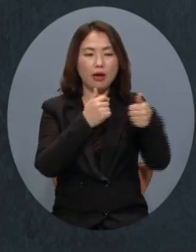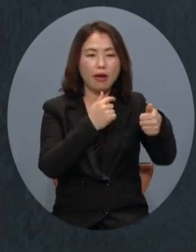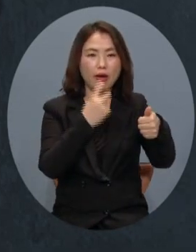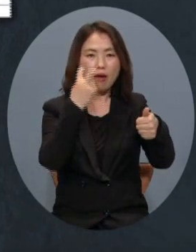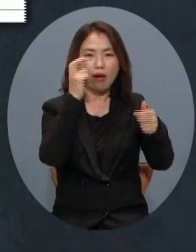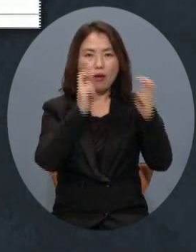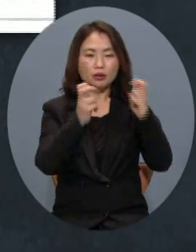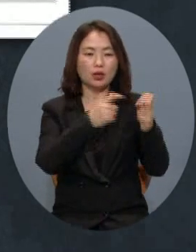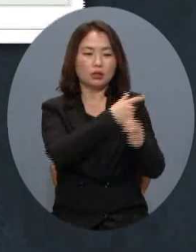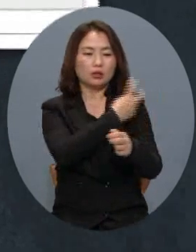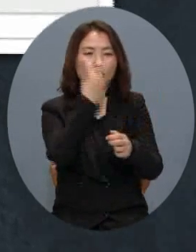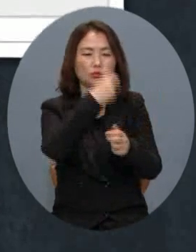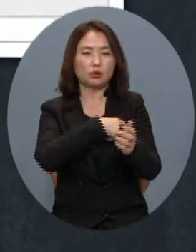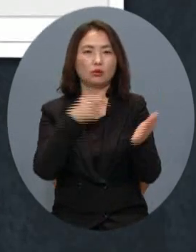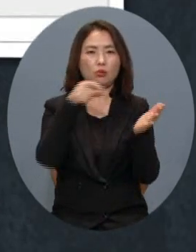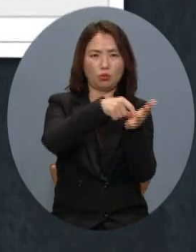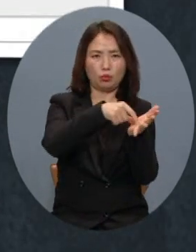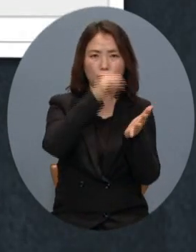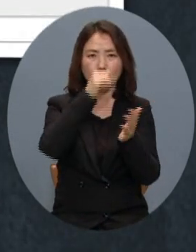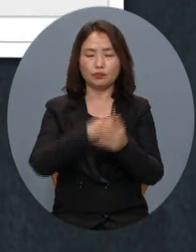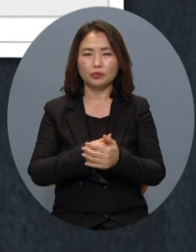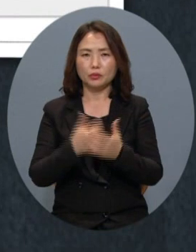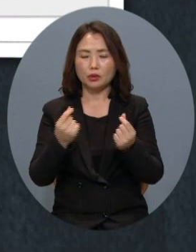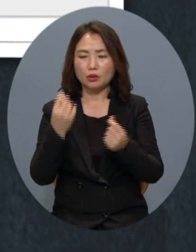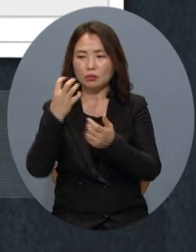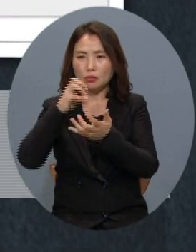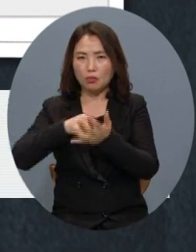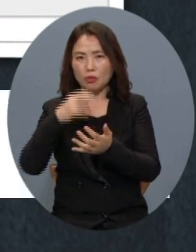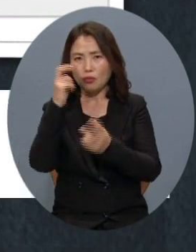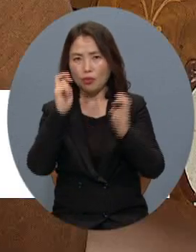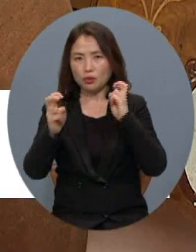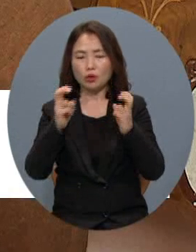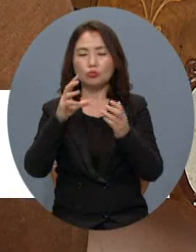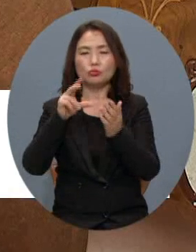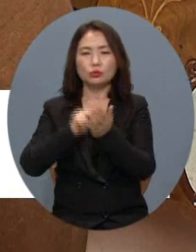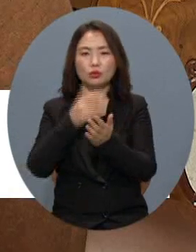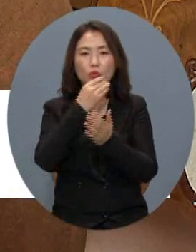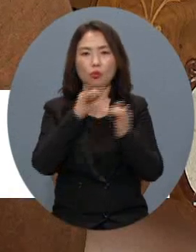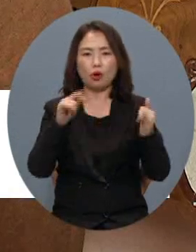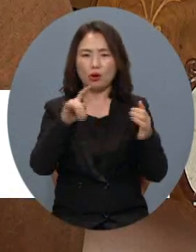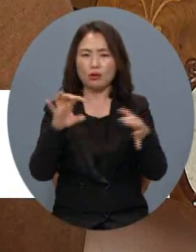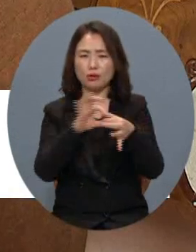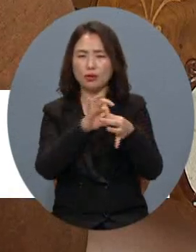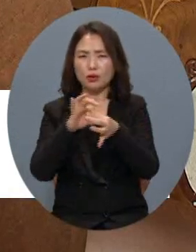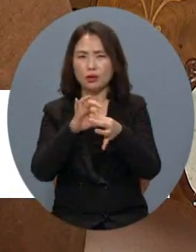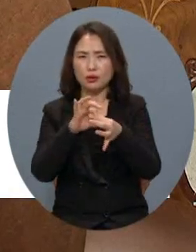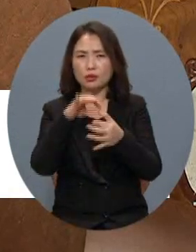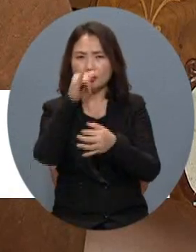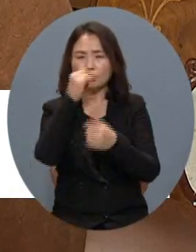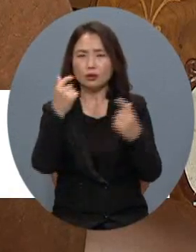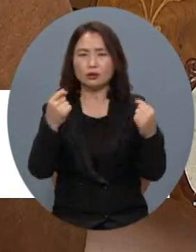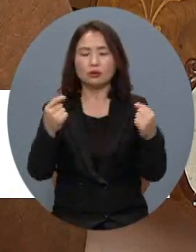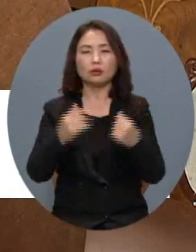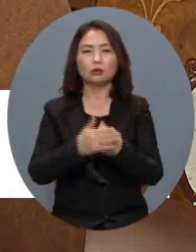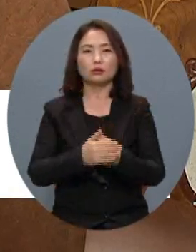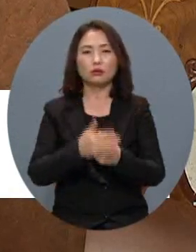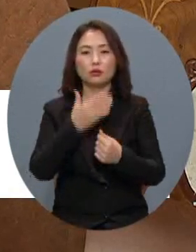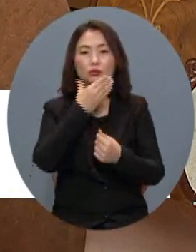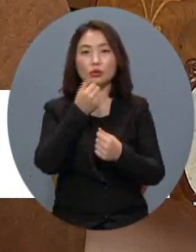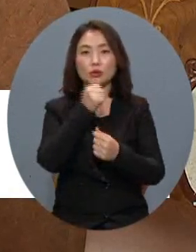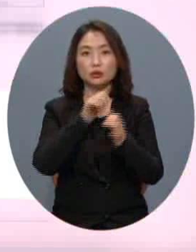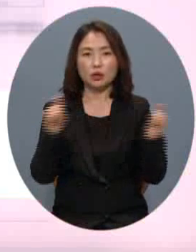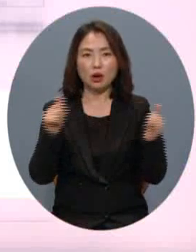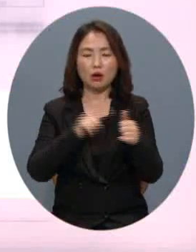감사로 올라있었습니다. 취재 결과 이 법인들은 문제의 중개업소와 밀접한 관련이 있었고 해당